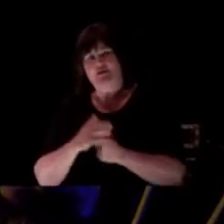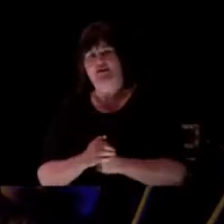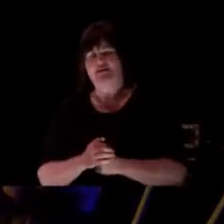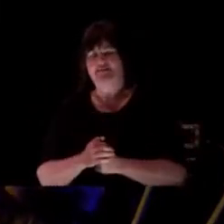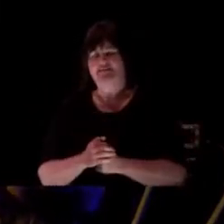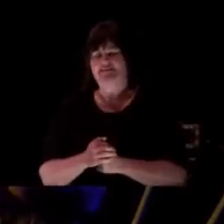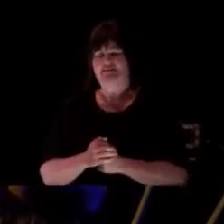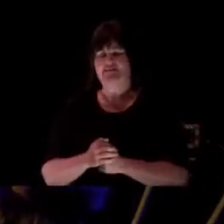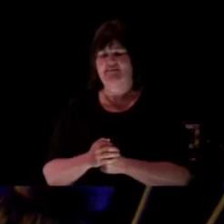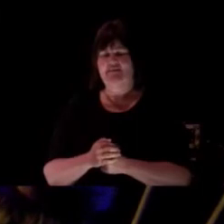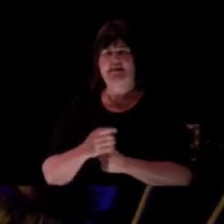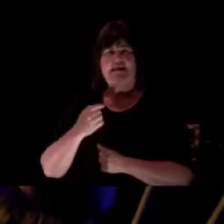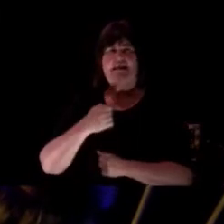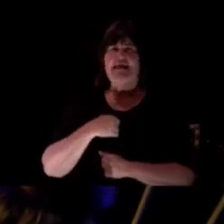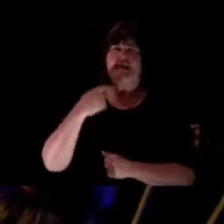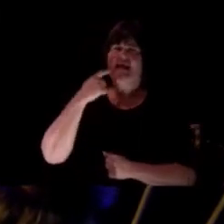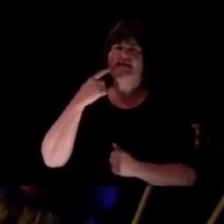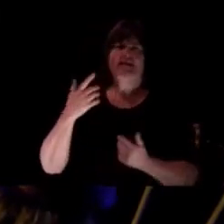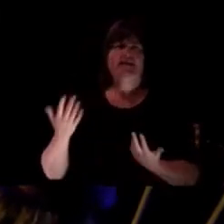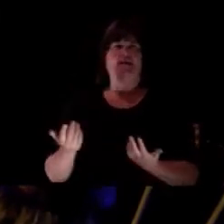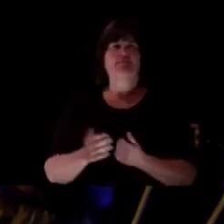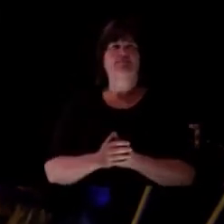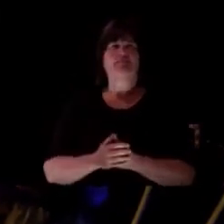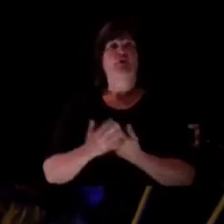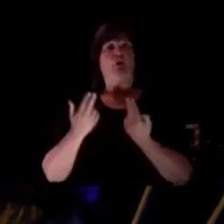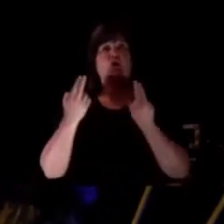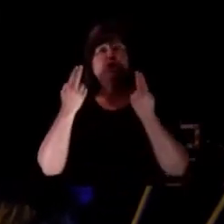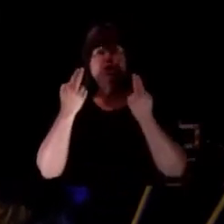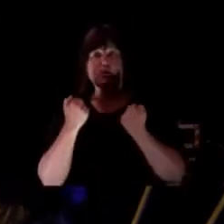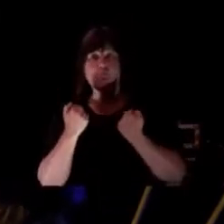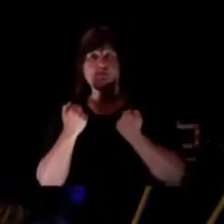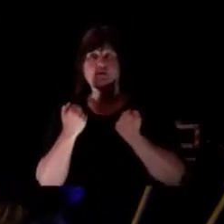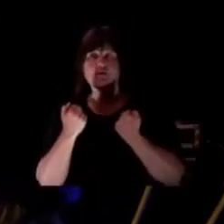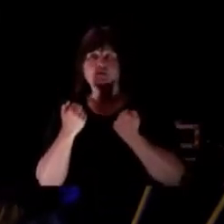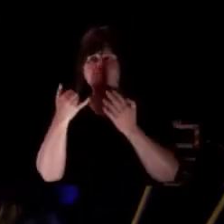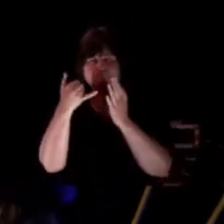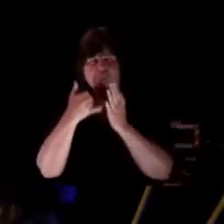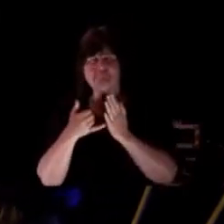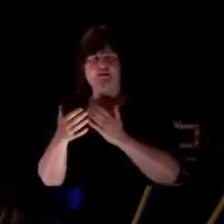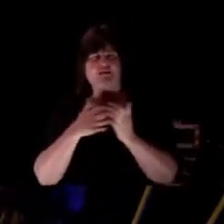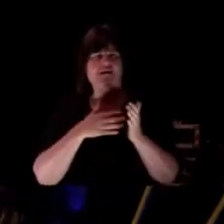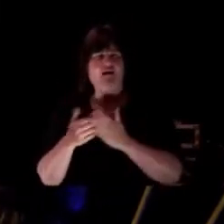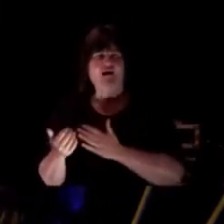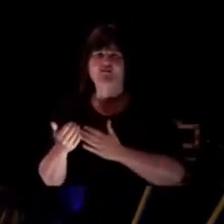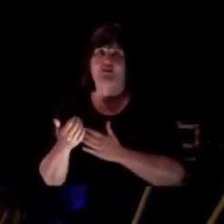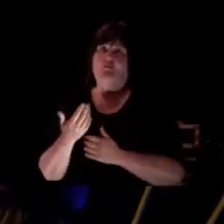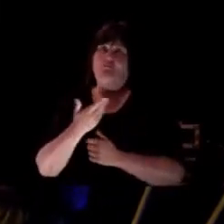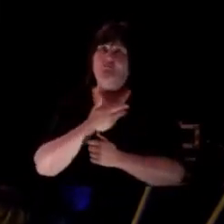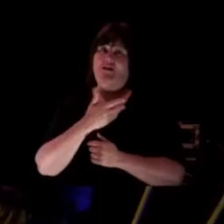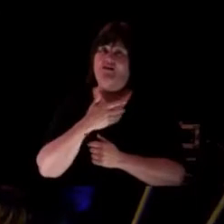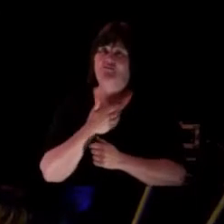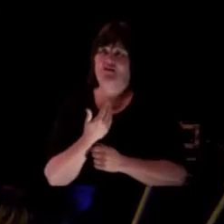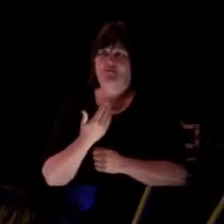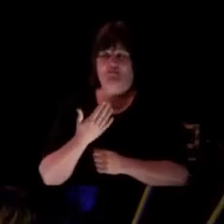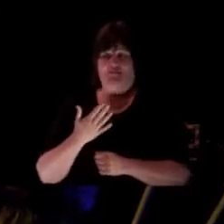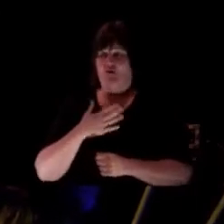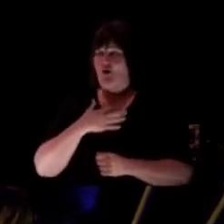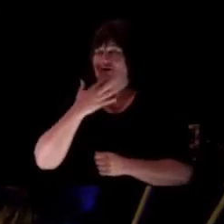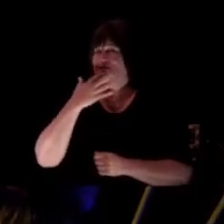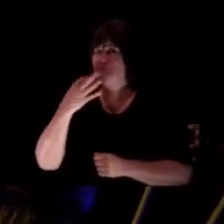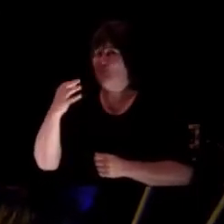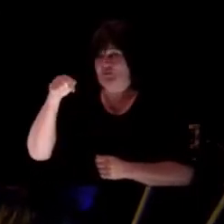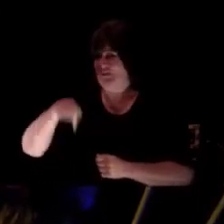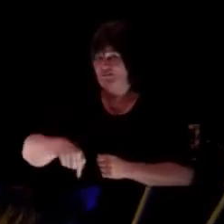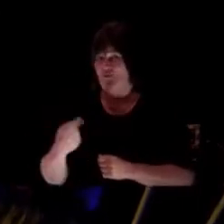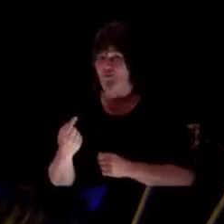Det jeg tenker at ydmykhet, det handler om veldig mye, men tar ikke vi så god tid, så skulle jeg trekke ut det jeg